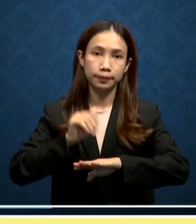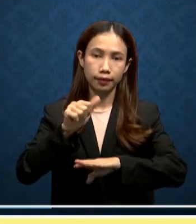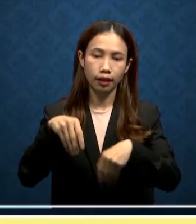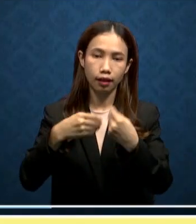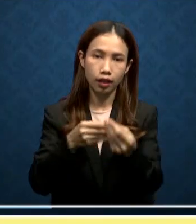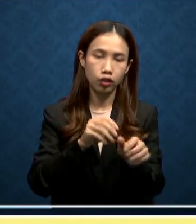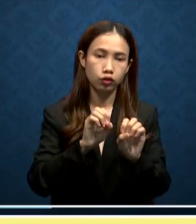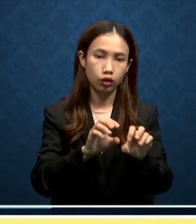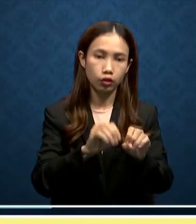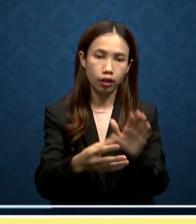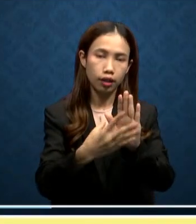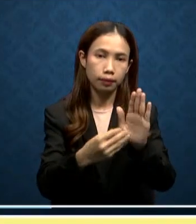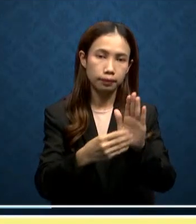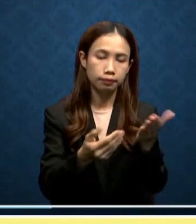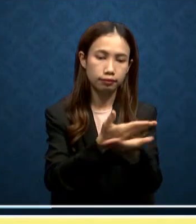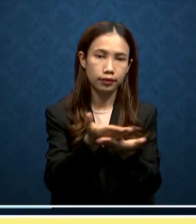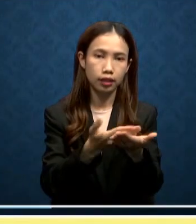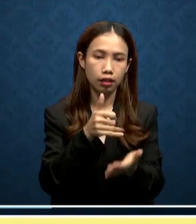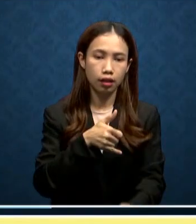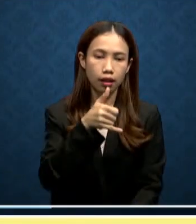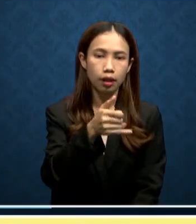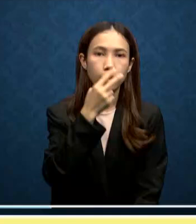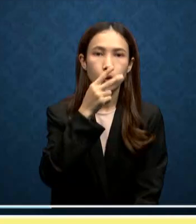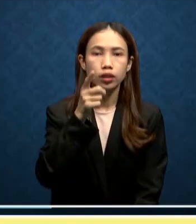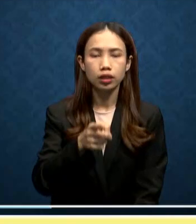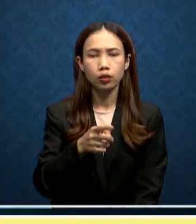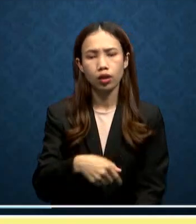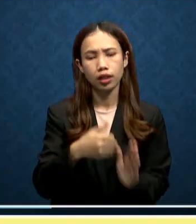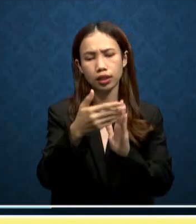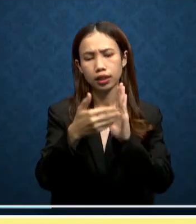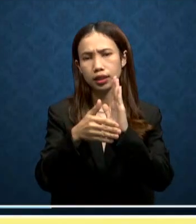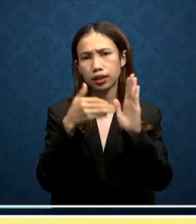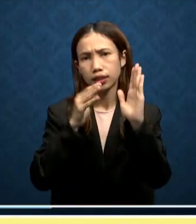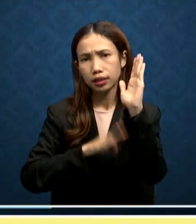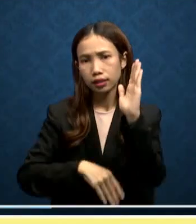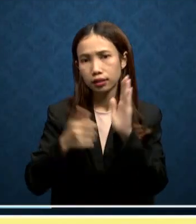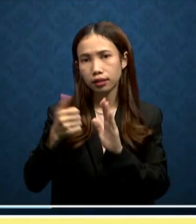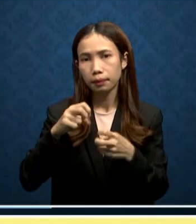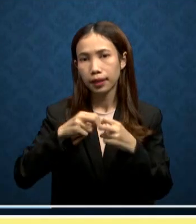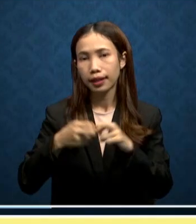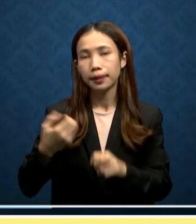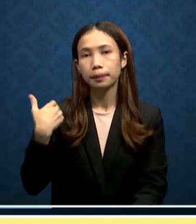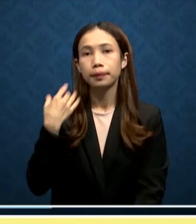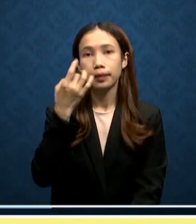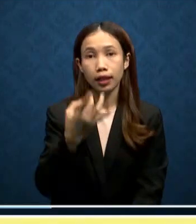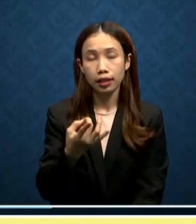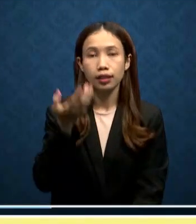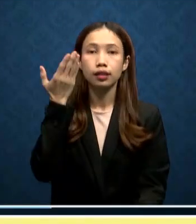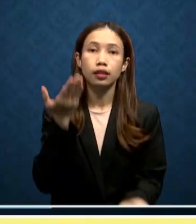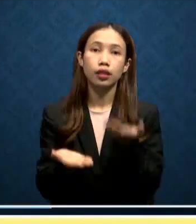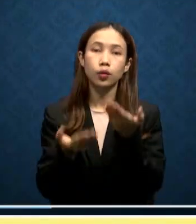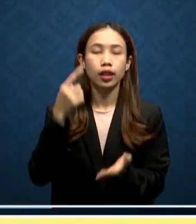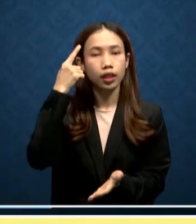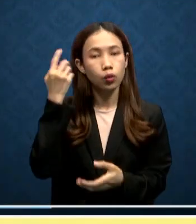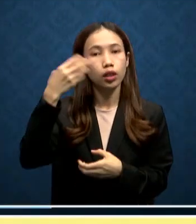ปรึกษาหรือไปดูว่ามันเกิดอะไรขึ้นในส่วนภูมิภาคนะหรือว่าท่านจะเอามารวม